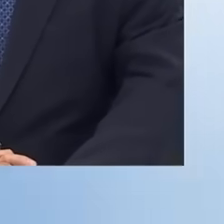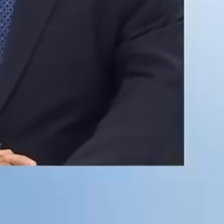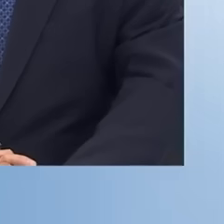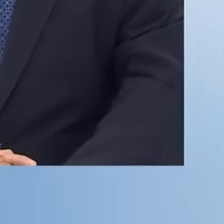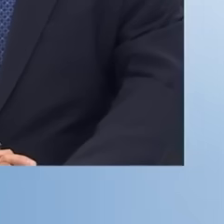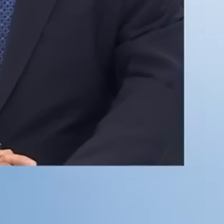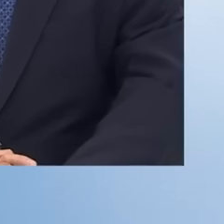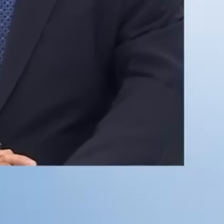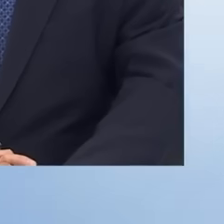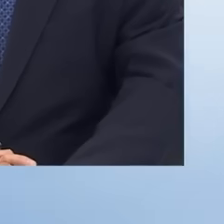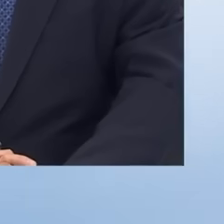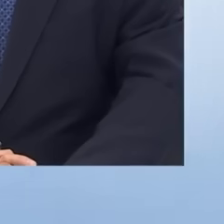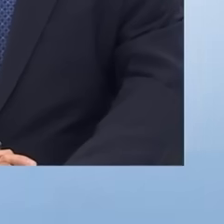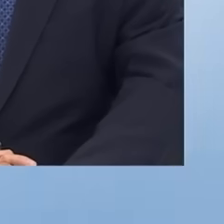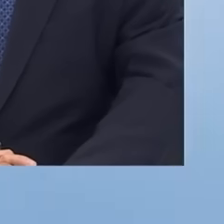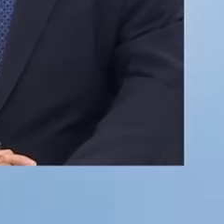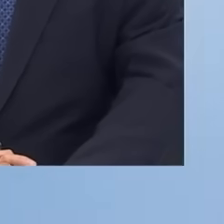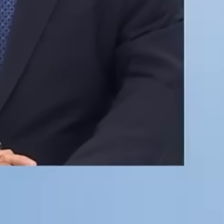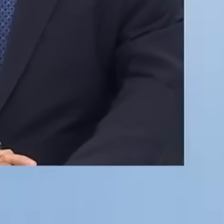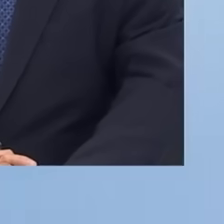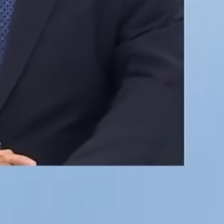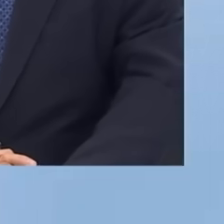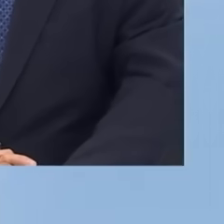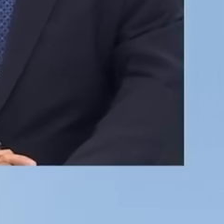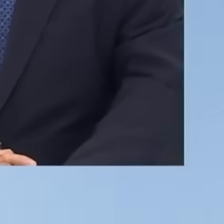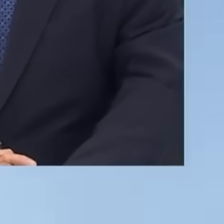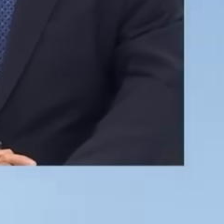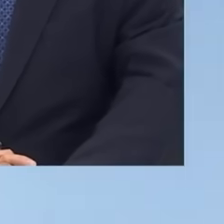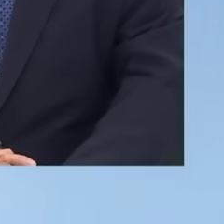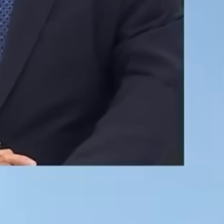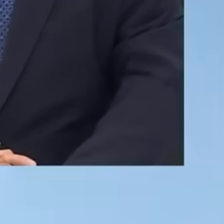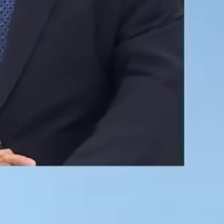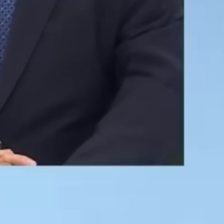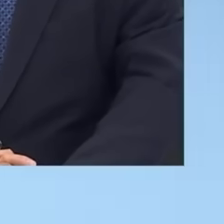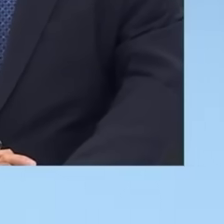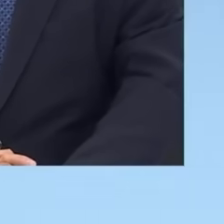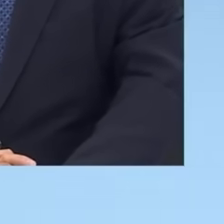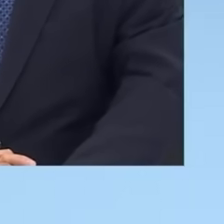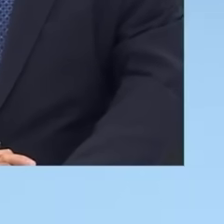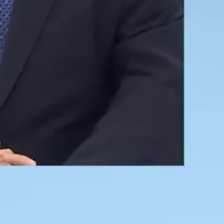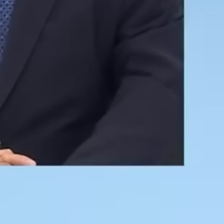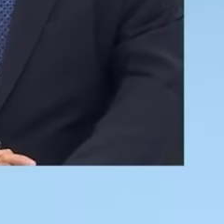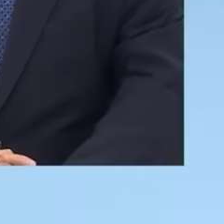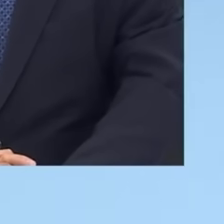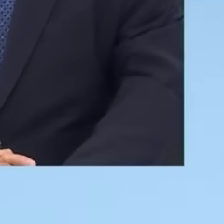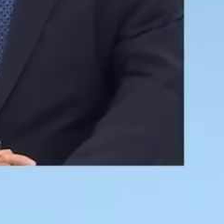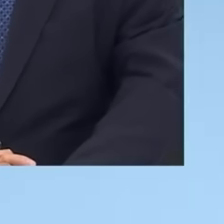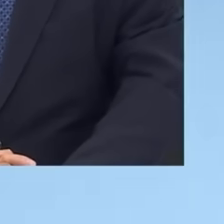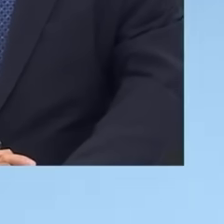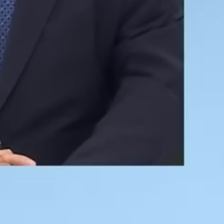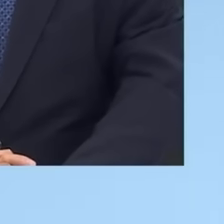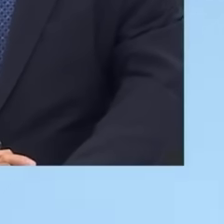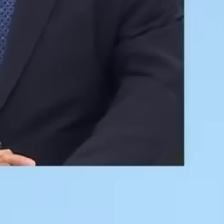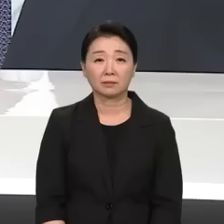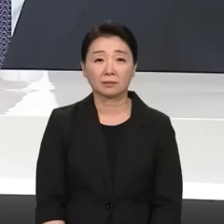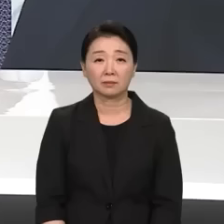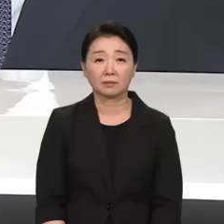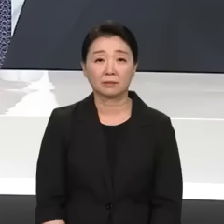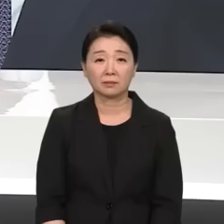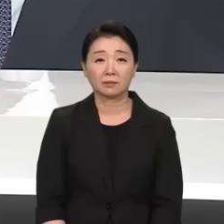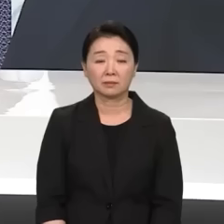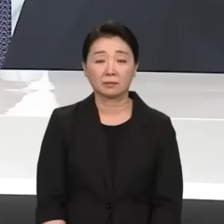적어도 대통령이 마찬가지입니다. 아니었냐 누구랑 통화했는지를 밝힐 수 없는 마찬가지 입장입니다. 알겠습니다. 그럼 바로 토론 이어가겠습니다. 네. 김정인